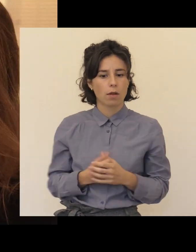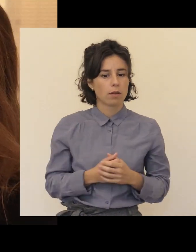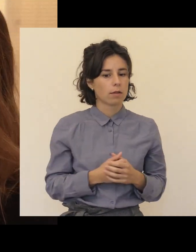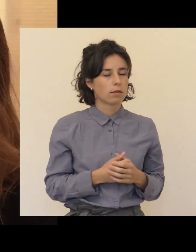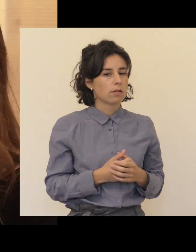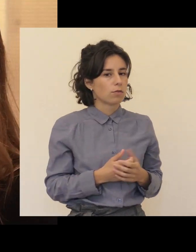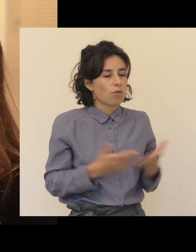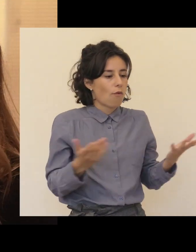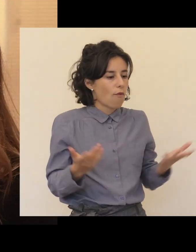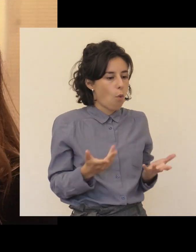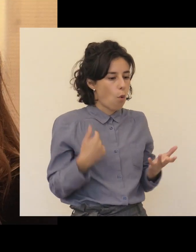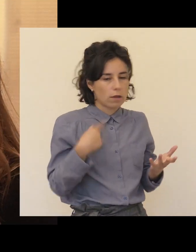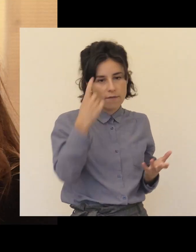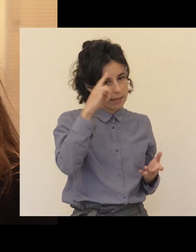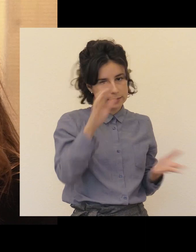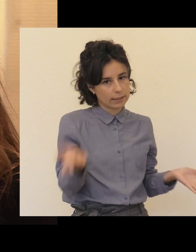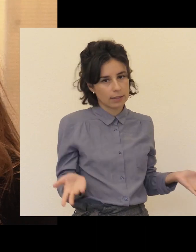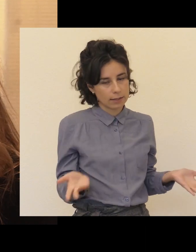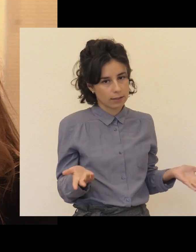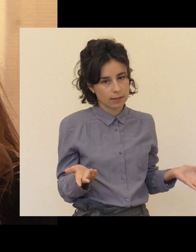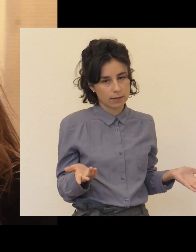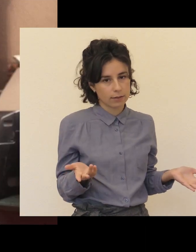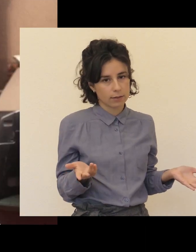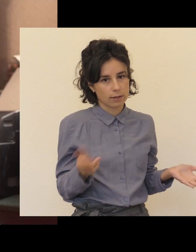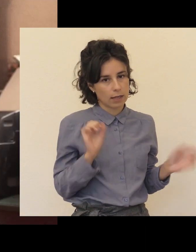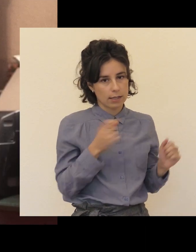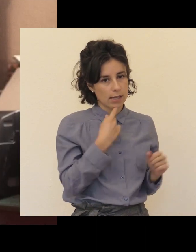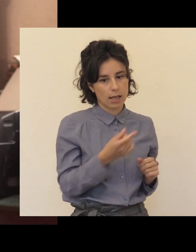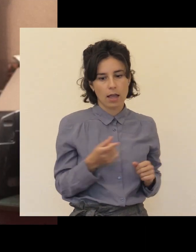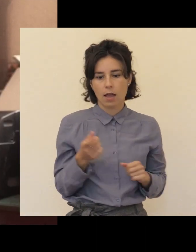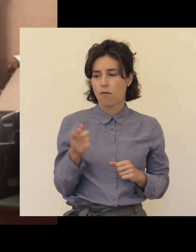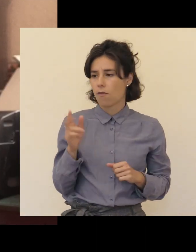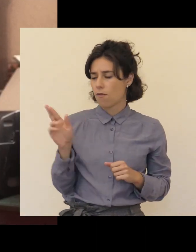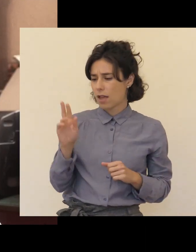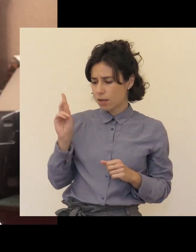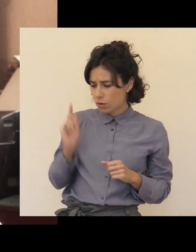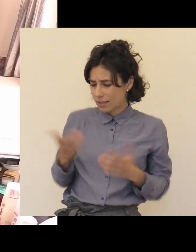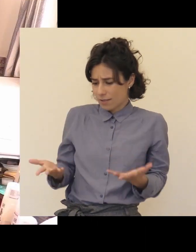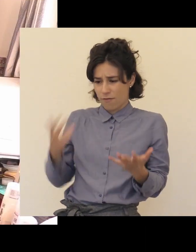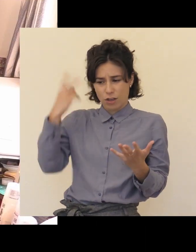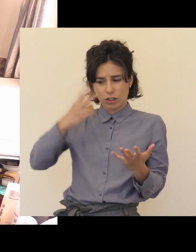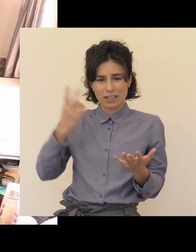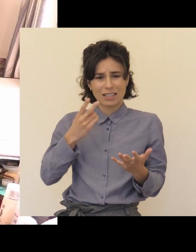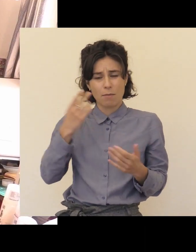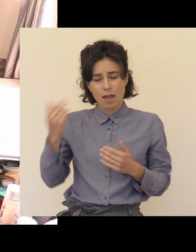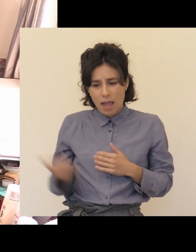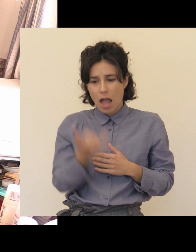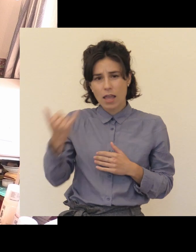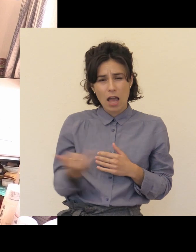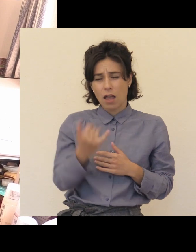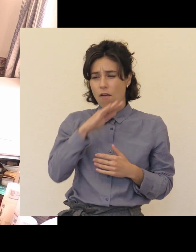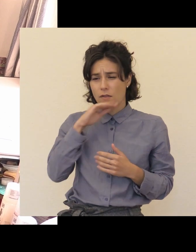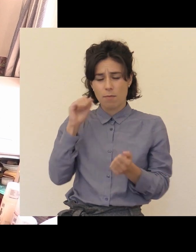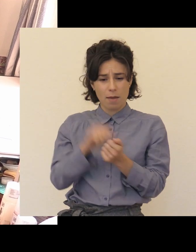Und wo das ist, das kann ich Ihnen leider auch nicht sagen. Wer soll da durchsteigen? Ich Jahr so viele Papiere.